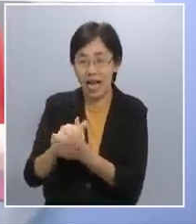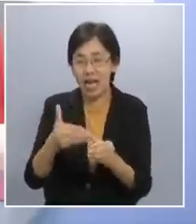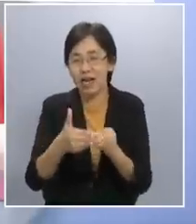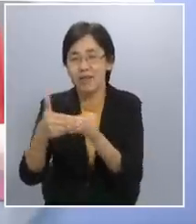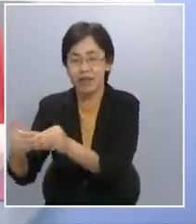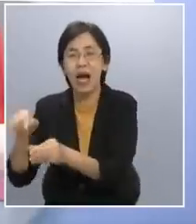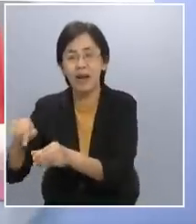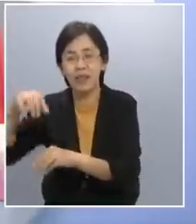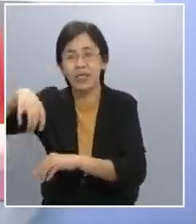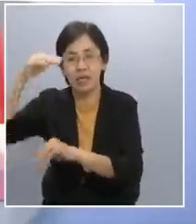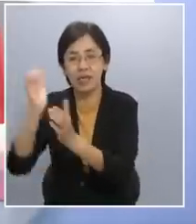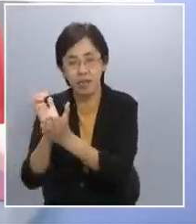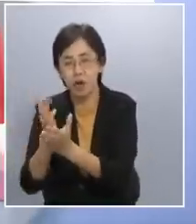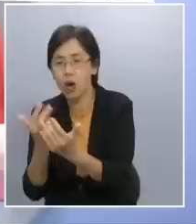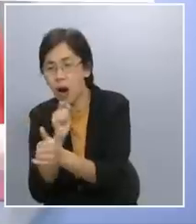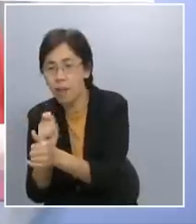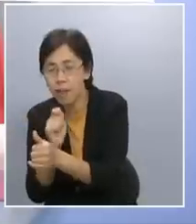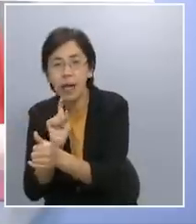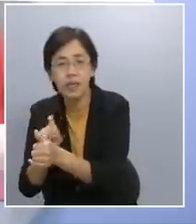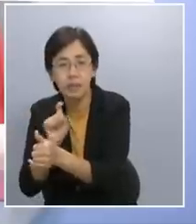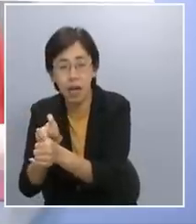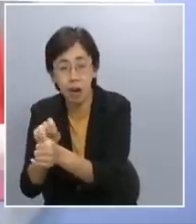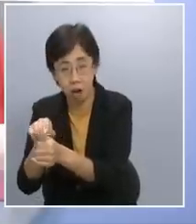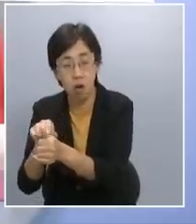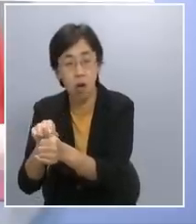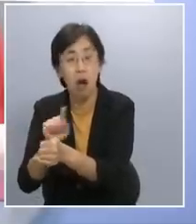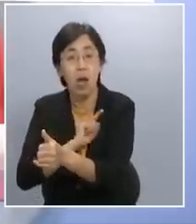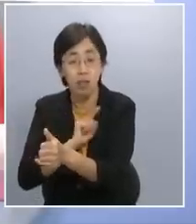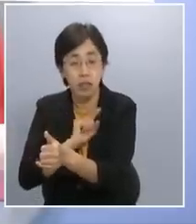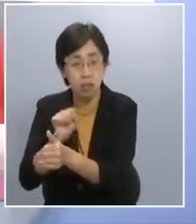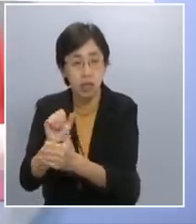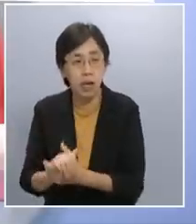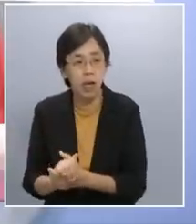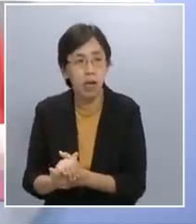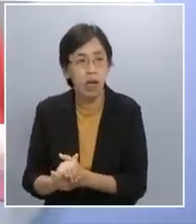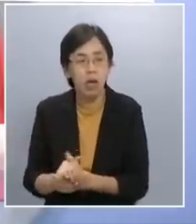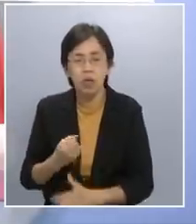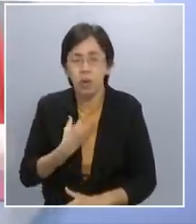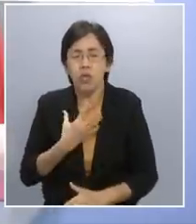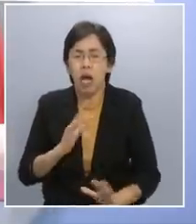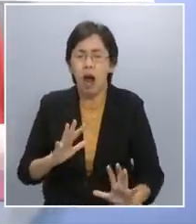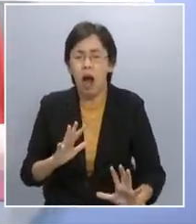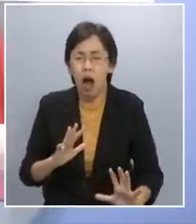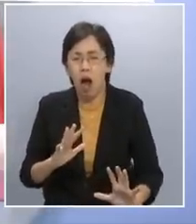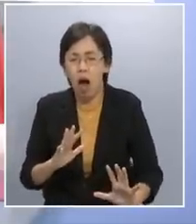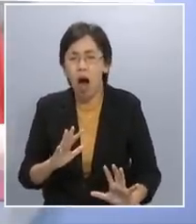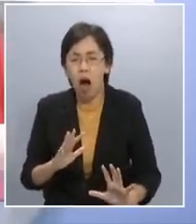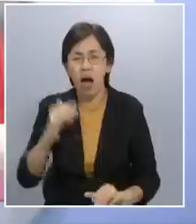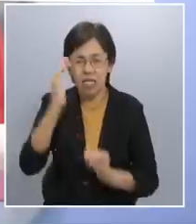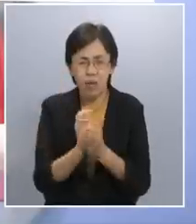นที่ช็อกอยู่ภรรยาเขาช็อกอยู่ รับสารภาพว่ายิงเดือด เขาช็อกไม่ได้พูดอะไร ให้การไม่ได้ให้การไม่ได้ ยังให้การไม่ได้